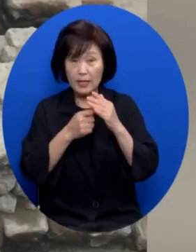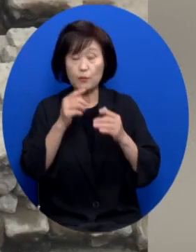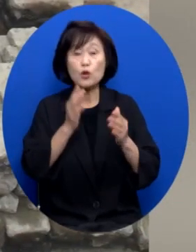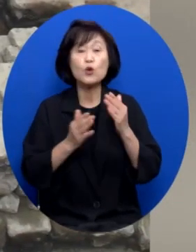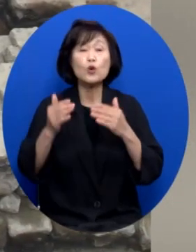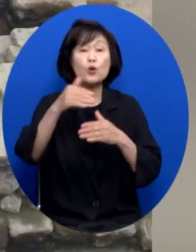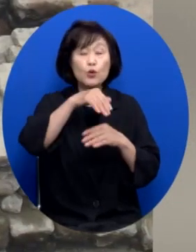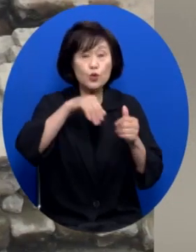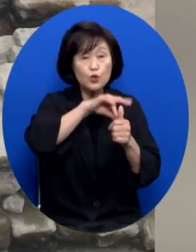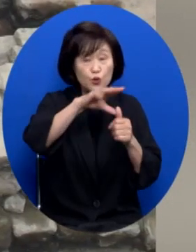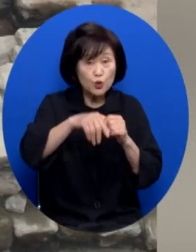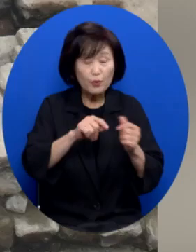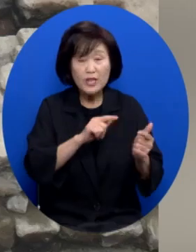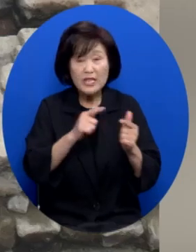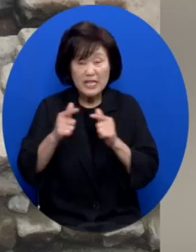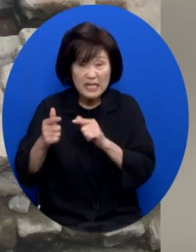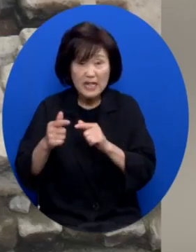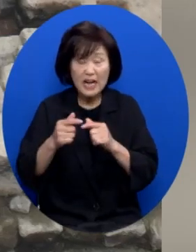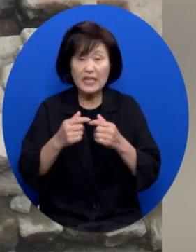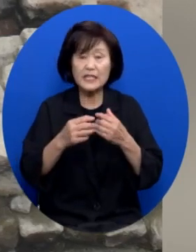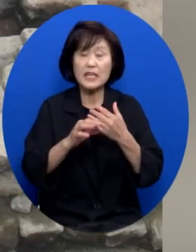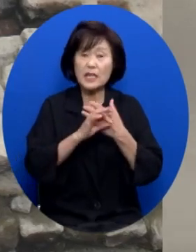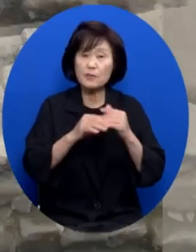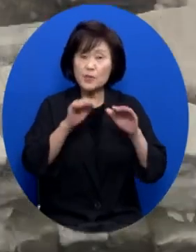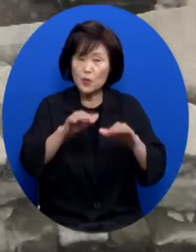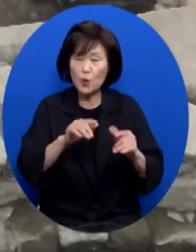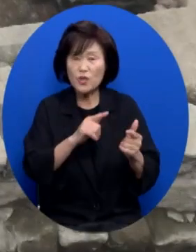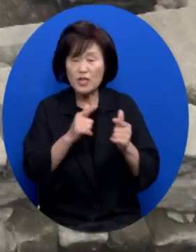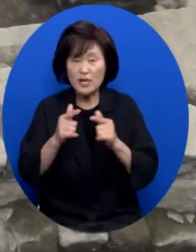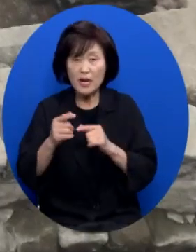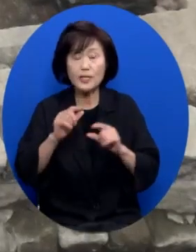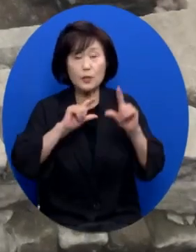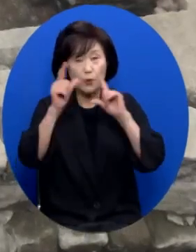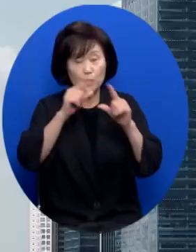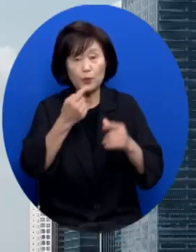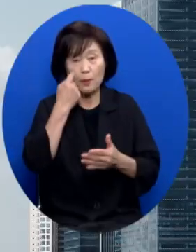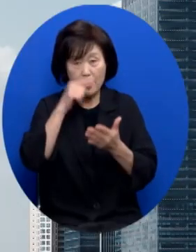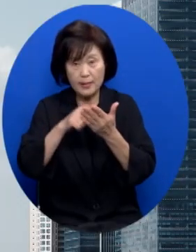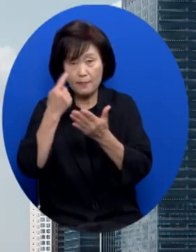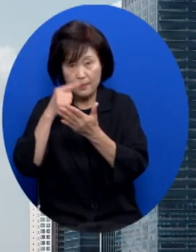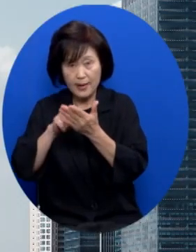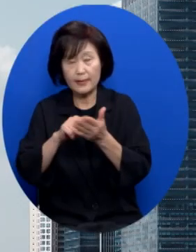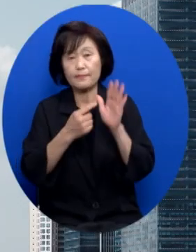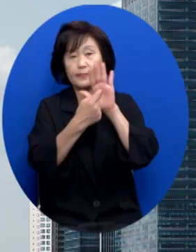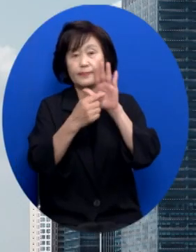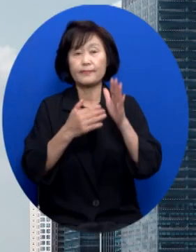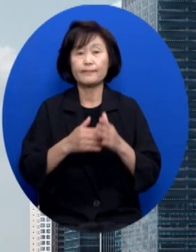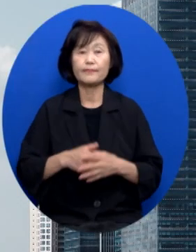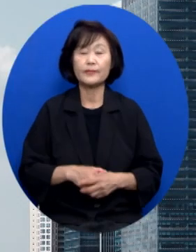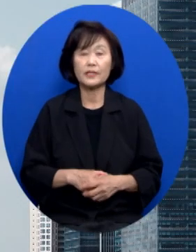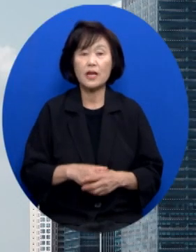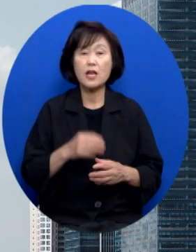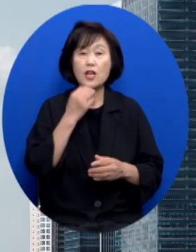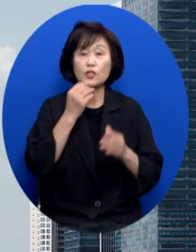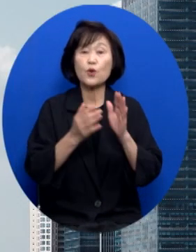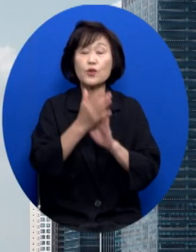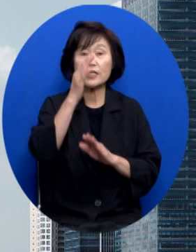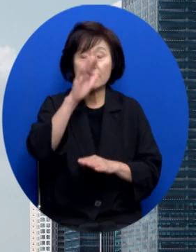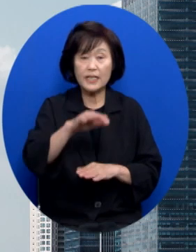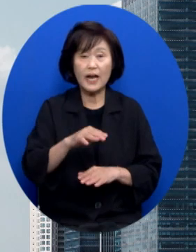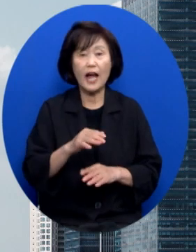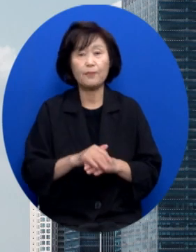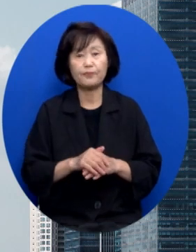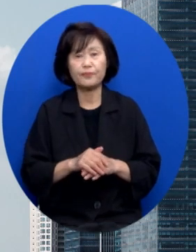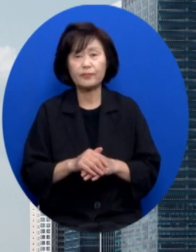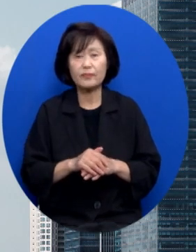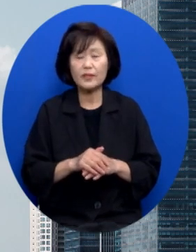주변 행각과 어제실, 배수로의 흔적도 발견했다고 밝혔습니다. 서울시가 이상